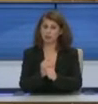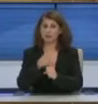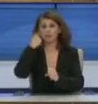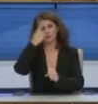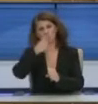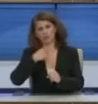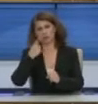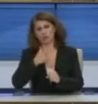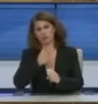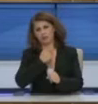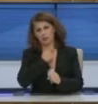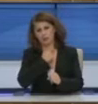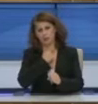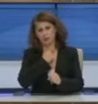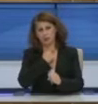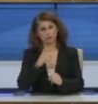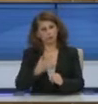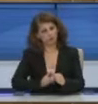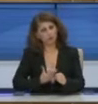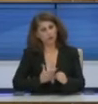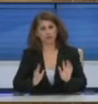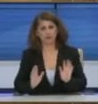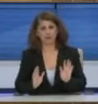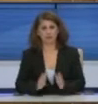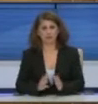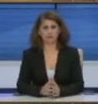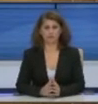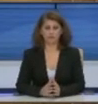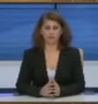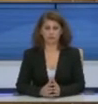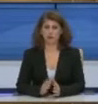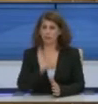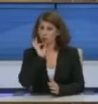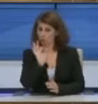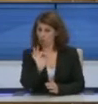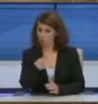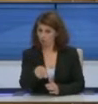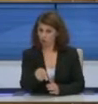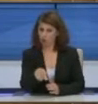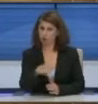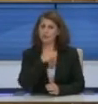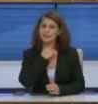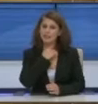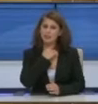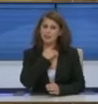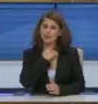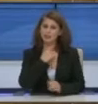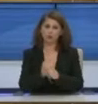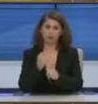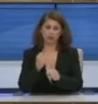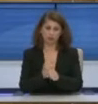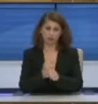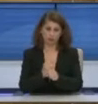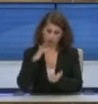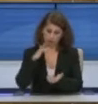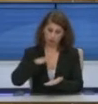στις προσωπικές τους ανάγκες και προτιμήσεις. Προς το σκοπό αυτό και με τις ανάγκες του